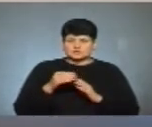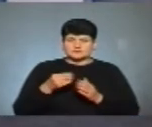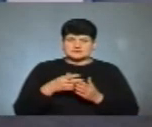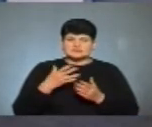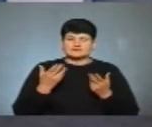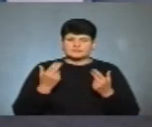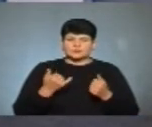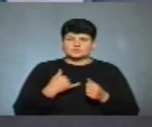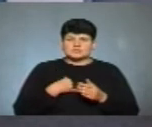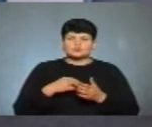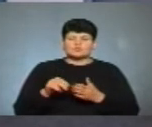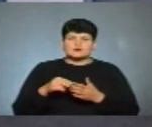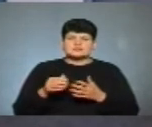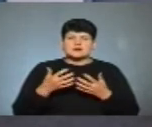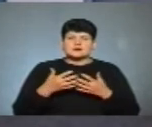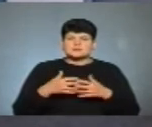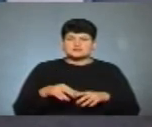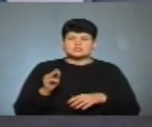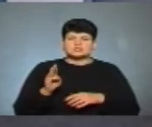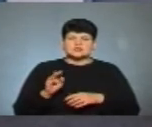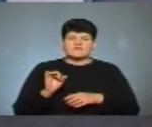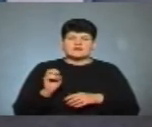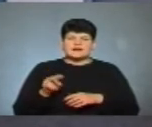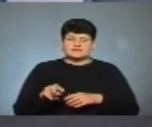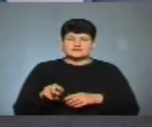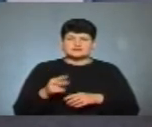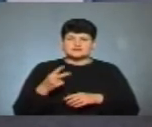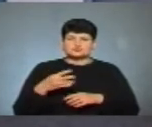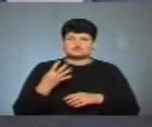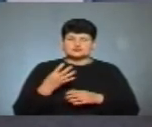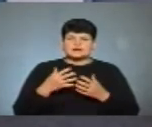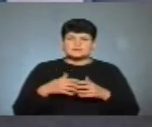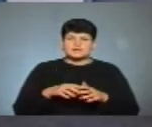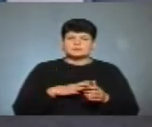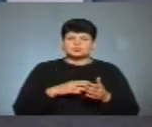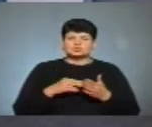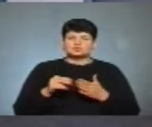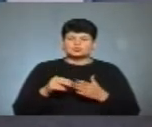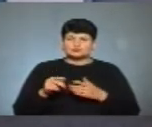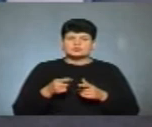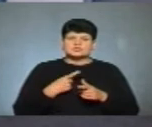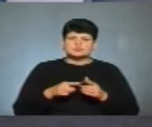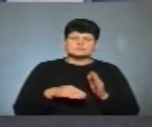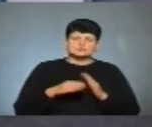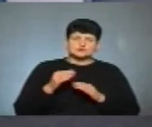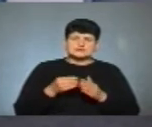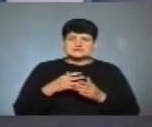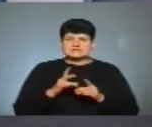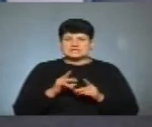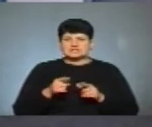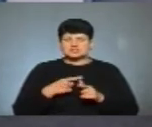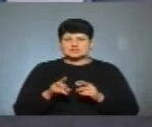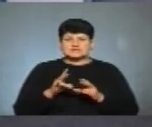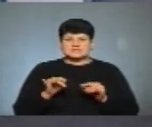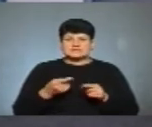у нас купувалися апарати ШВЛ, 24 апарати в області було куплено. Чи завищеними цінами, чи ні, це може дати